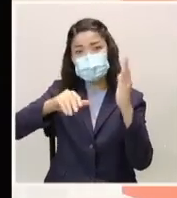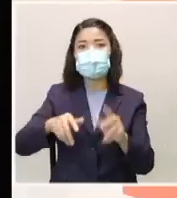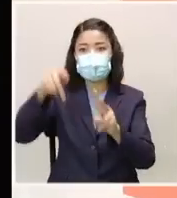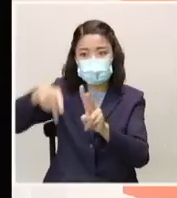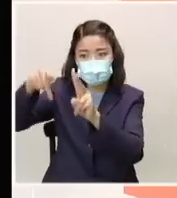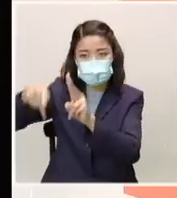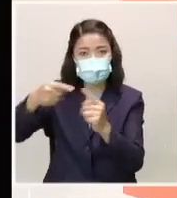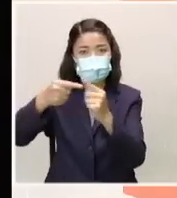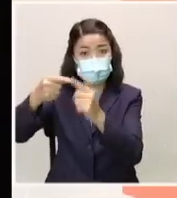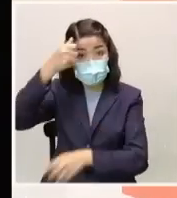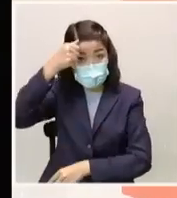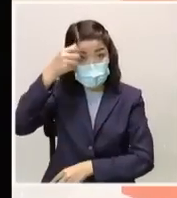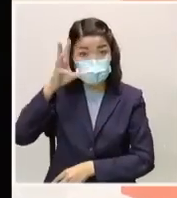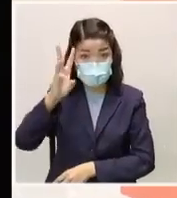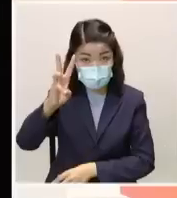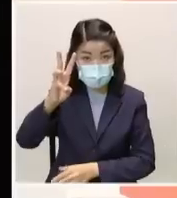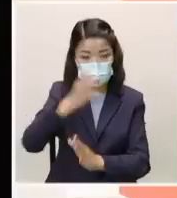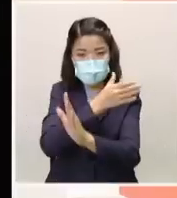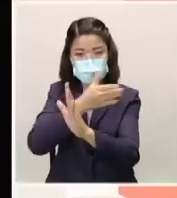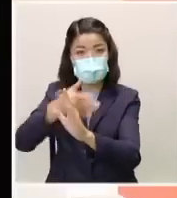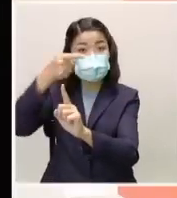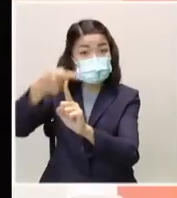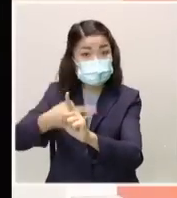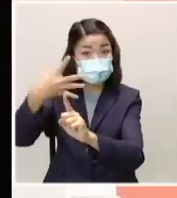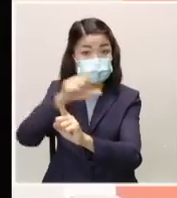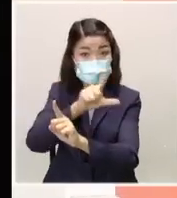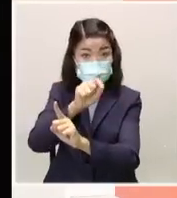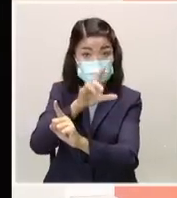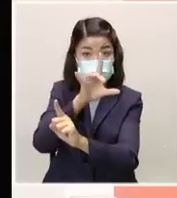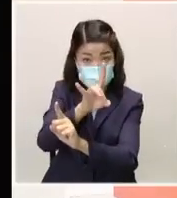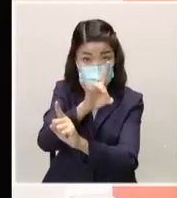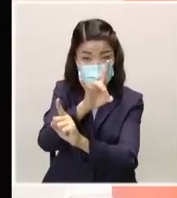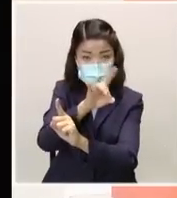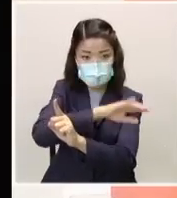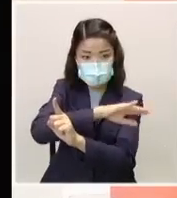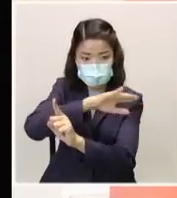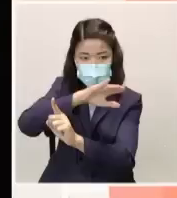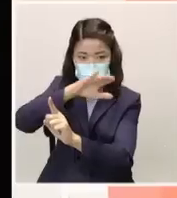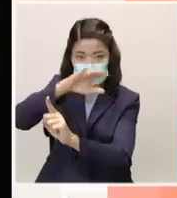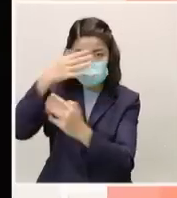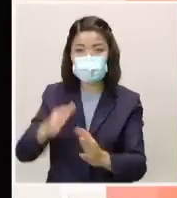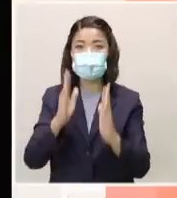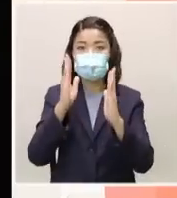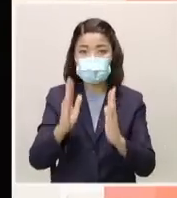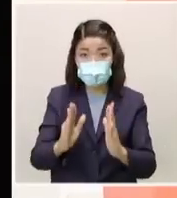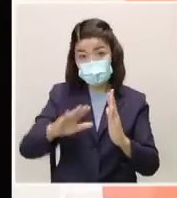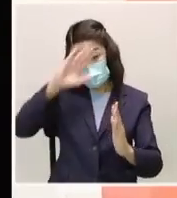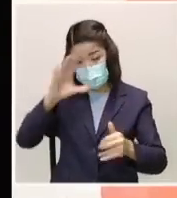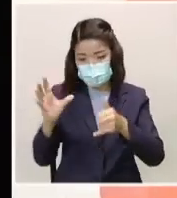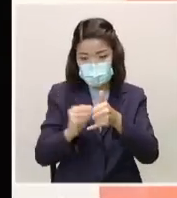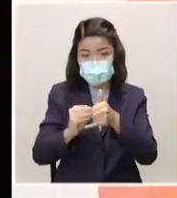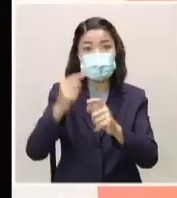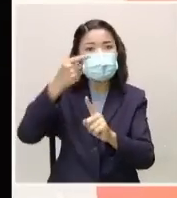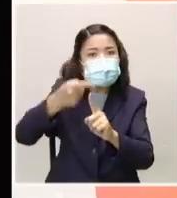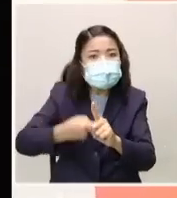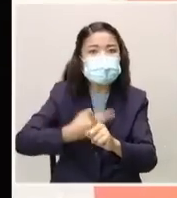กันนะคะจนถึงวันที่28เมษายนจากกราฟค่ะจำนวนของผู้ติดเชื้อทุบสถิติสูงที่สุดคือ24เม